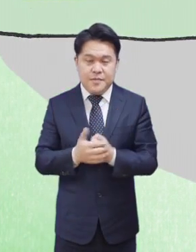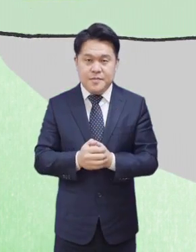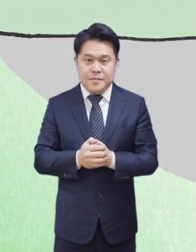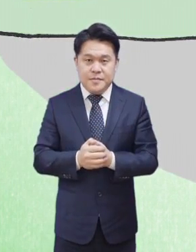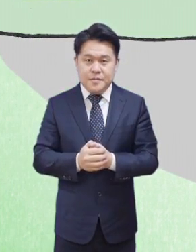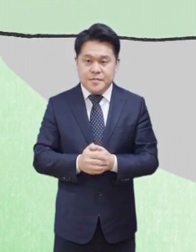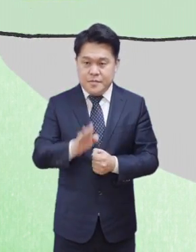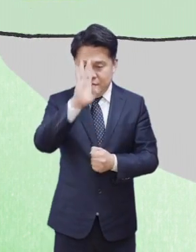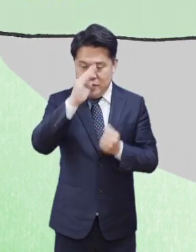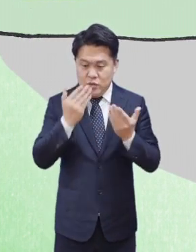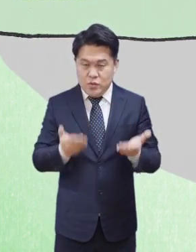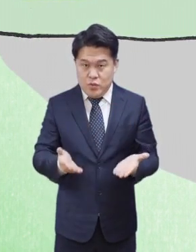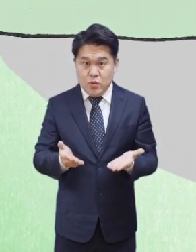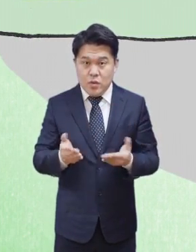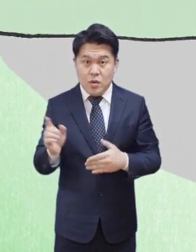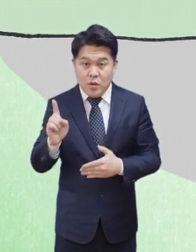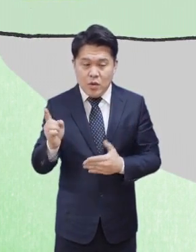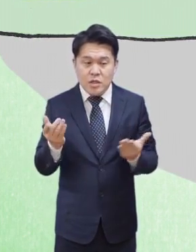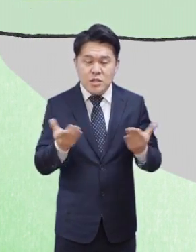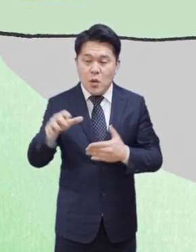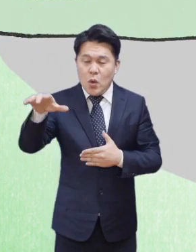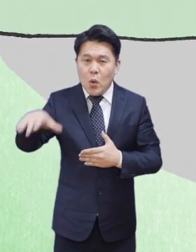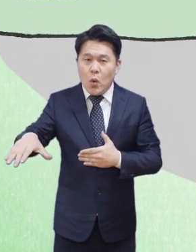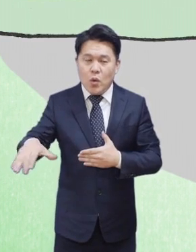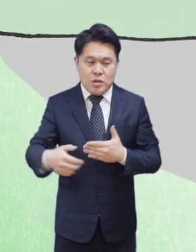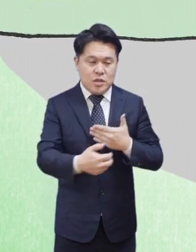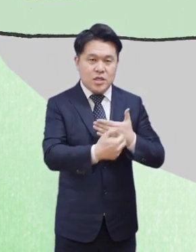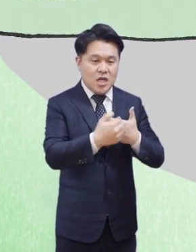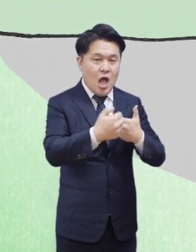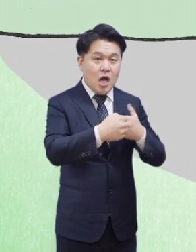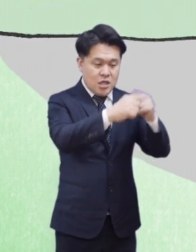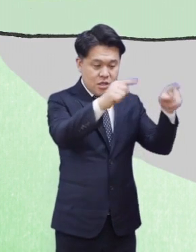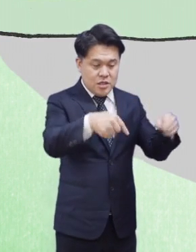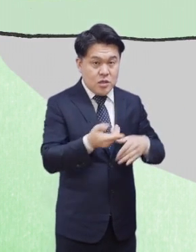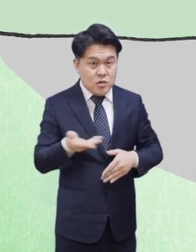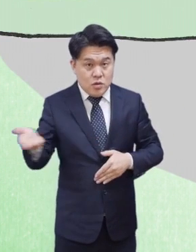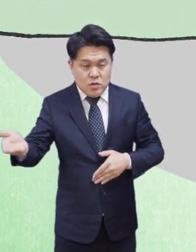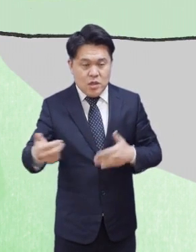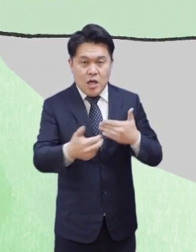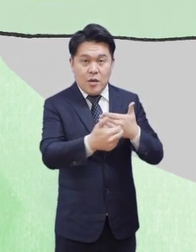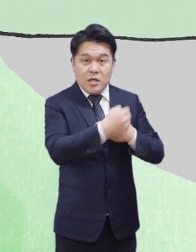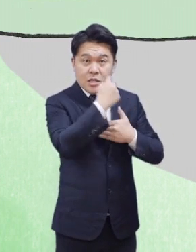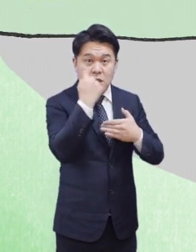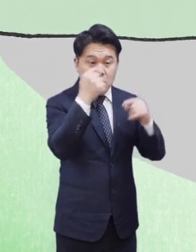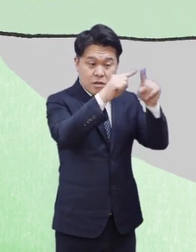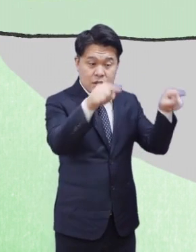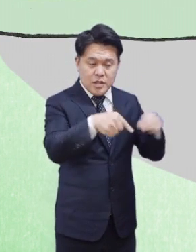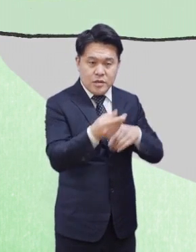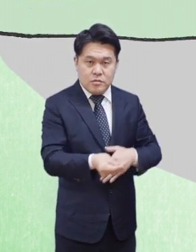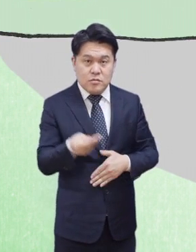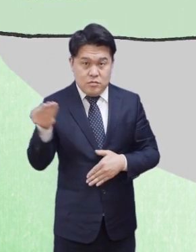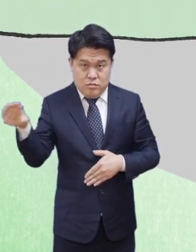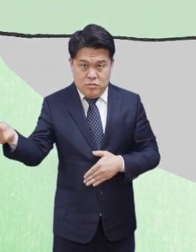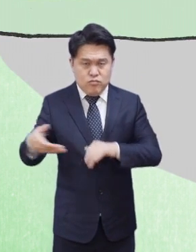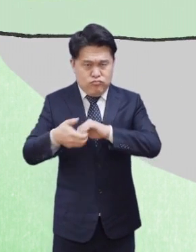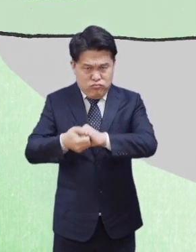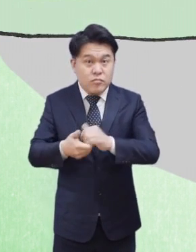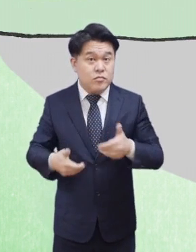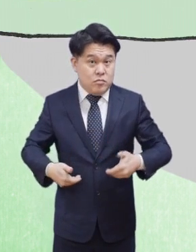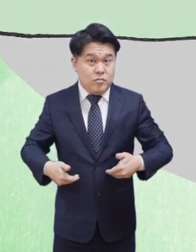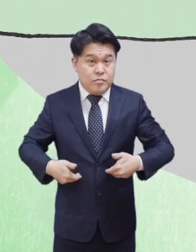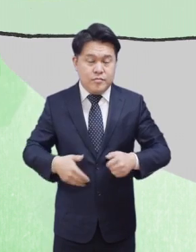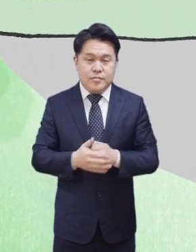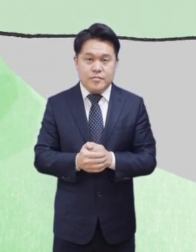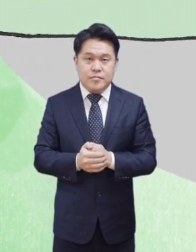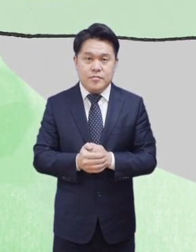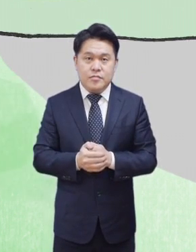있습니다. 병가를 사용하면 일하는 곳의 의사의 진단서나 병원에서 발급하는 증명서를 꼭